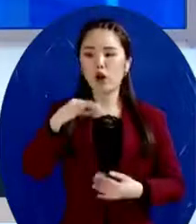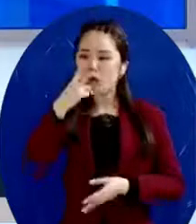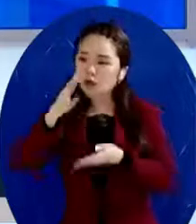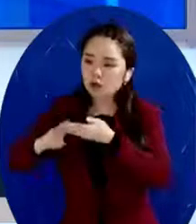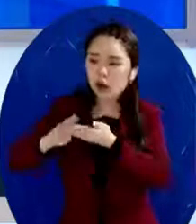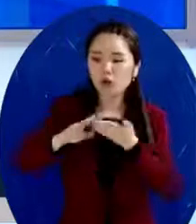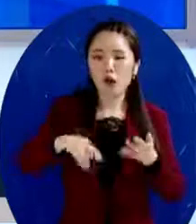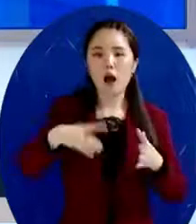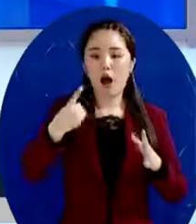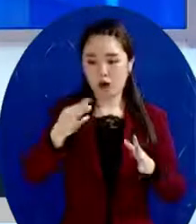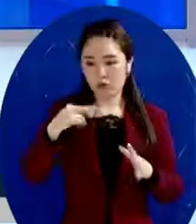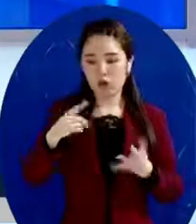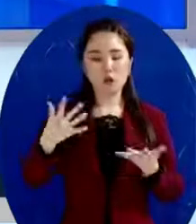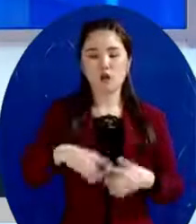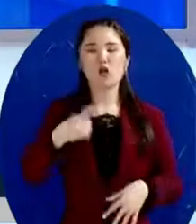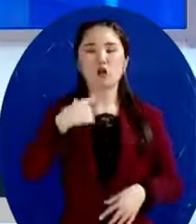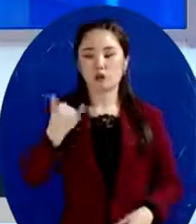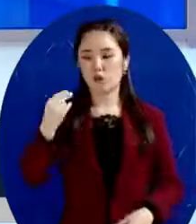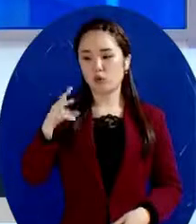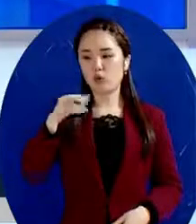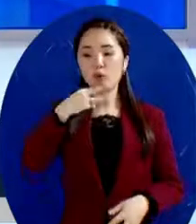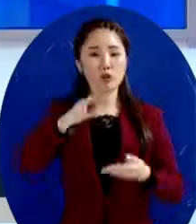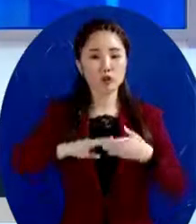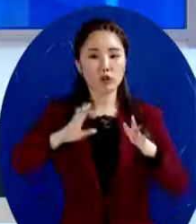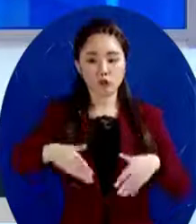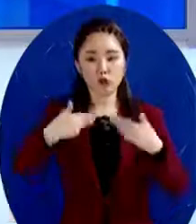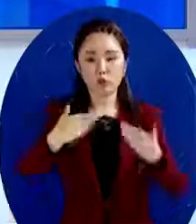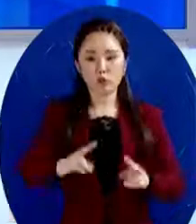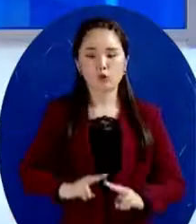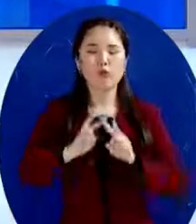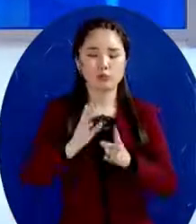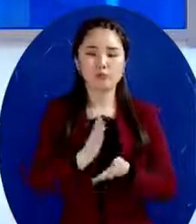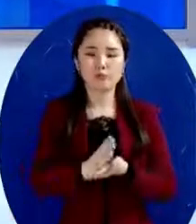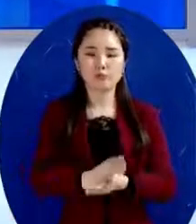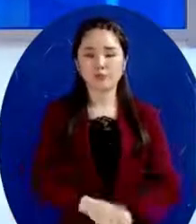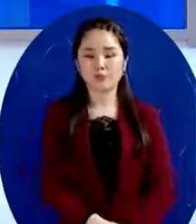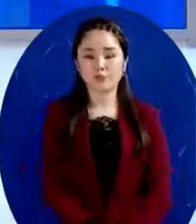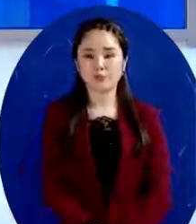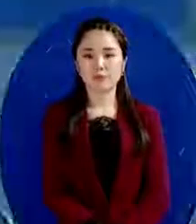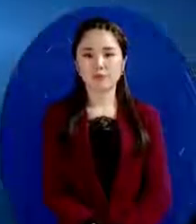ажиллаж байгаа 10 дахь цувралаараа улсын хурлын гишүүн учрлын тойргийг эргэлээ, цувралд үргэлжлэл бий.